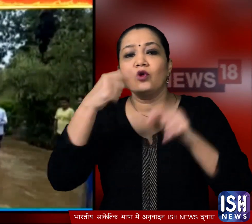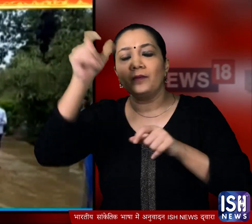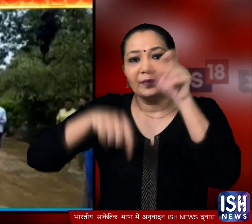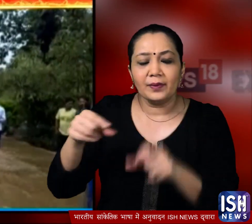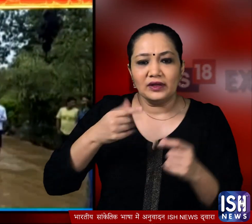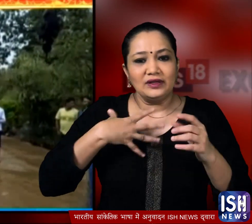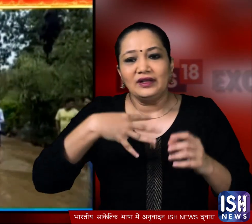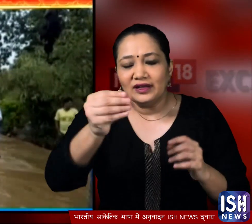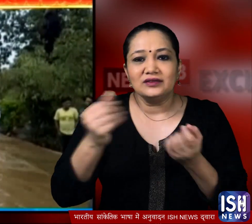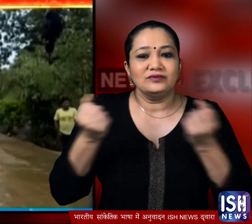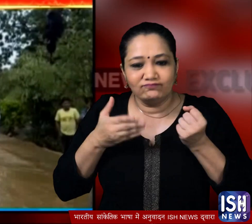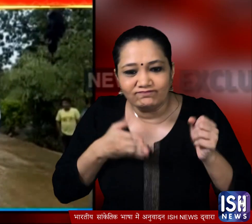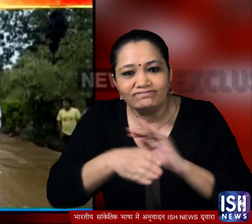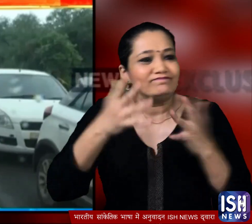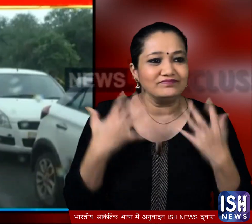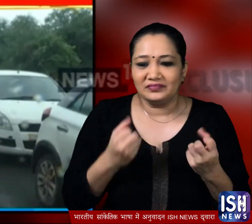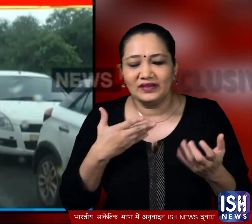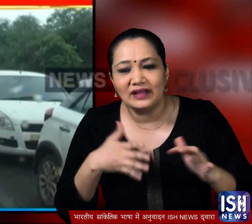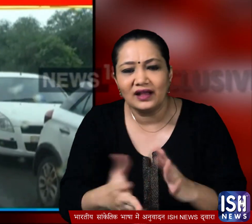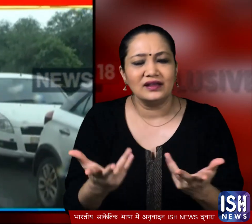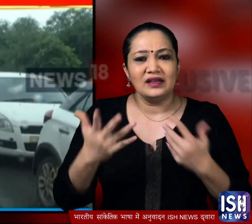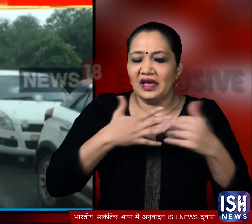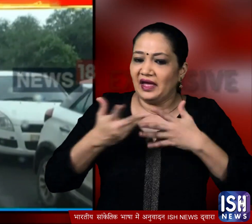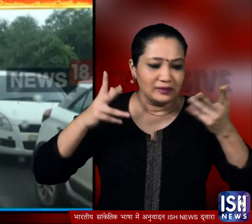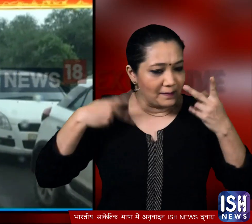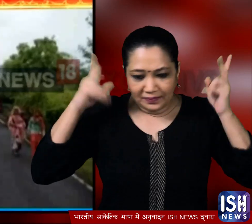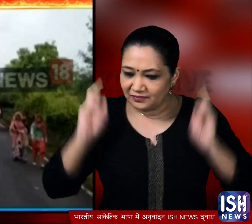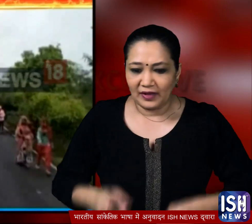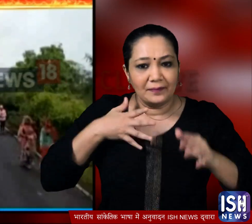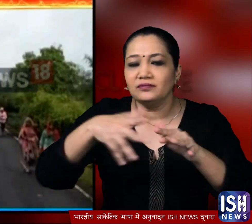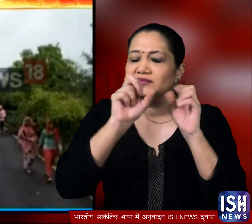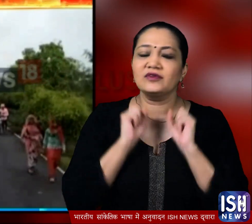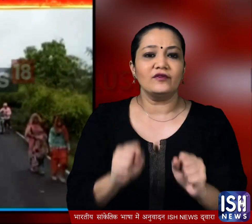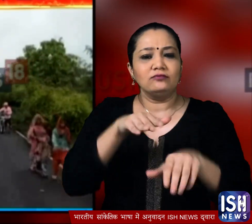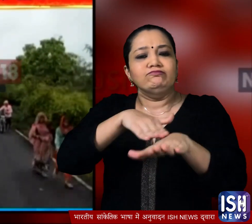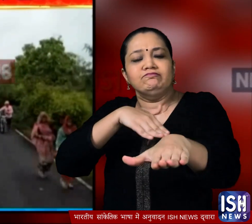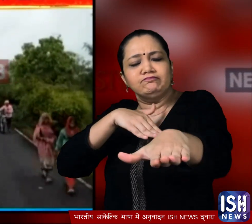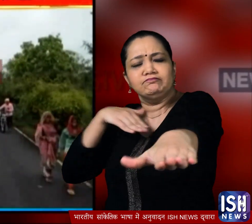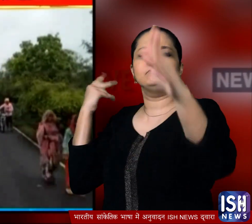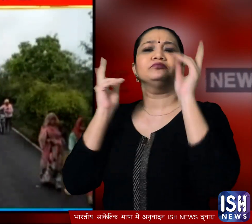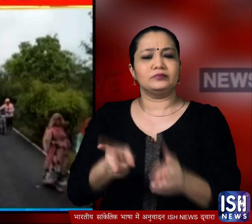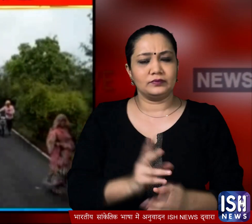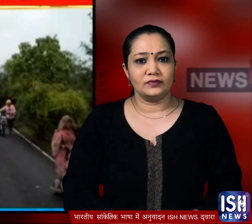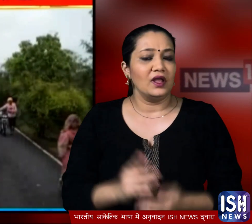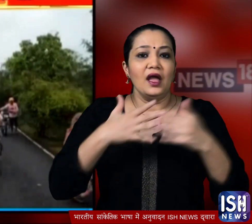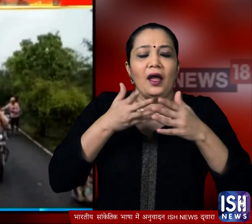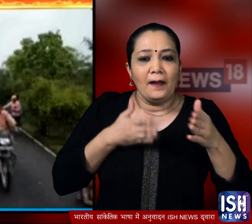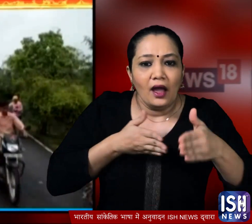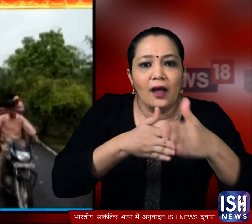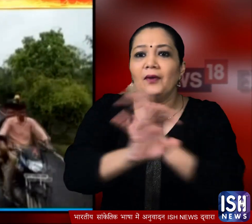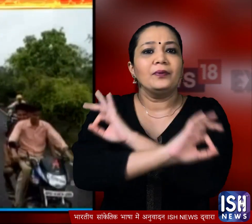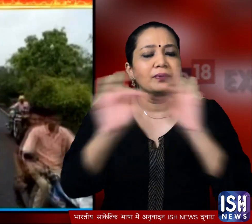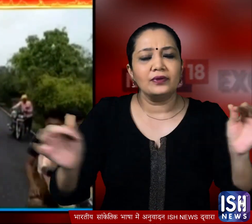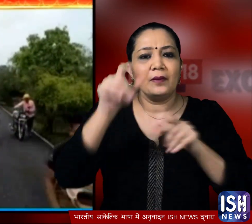जिन्हें वहां से निकलने वाले रास्ते से गुजरना था। जो जहां था वहीं फंस गया, वहां जैम के हालात बन गए। आगे जाने का रास्ता बचा नहीं